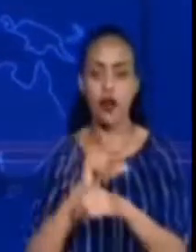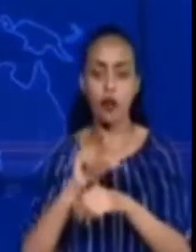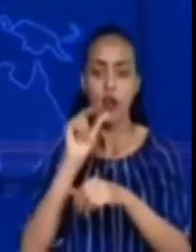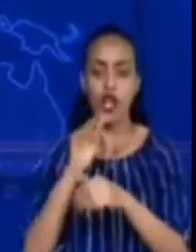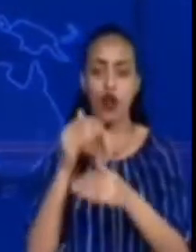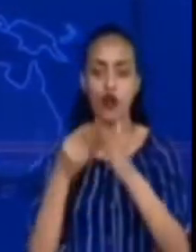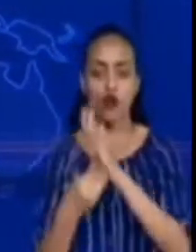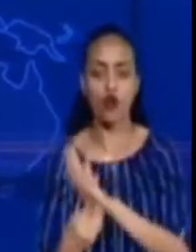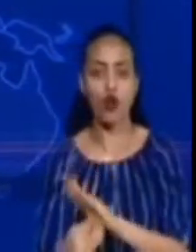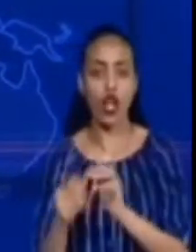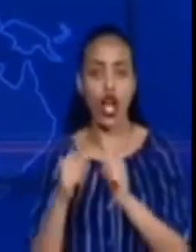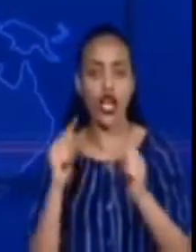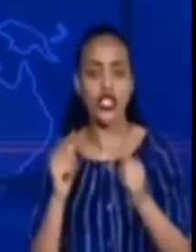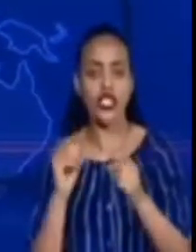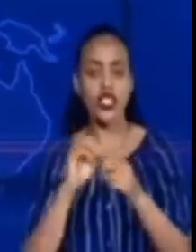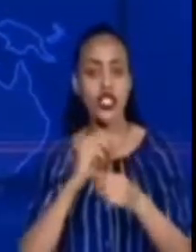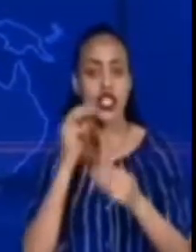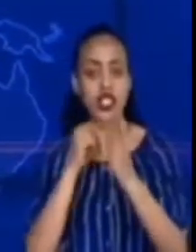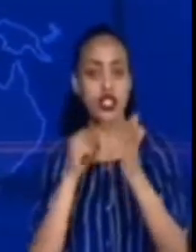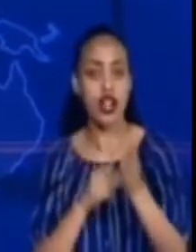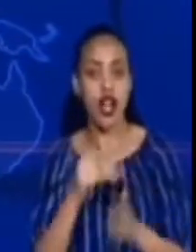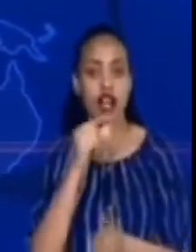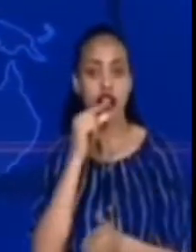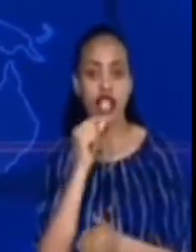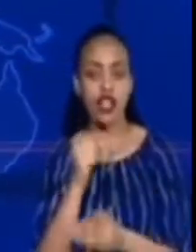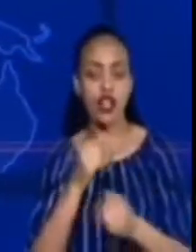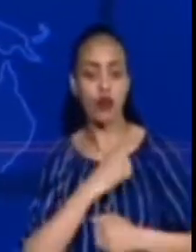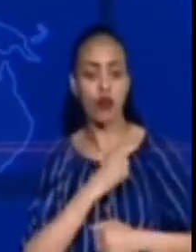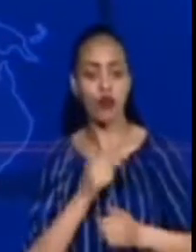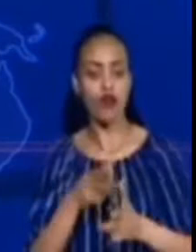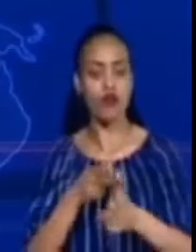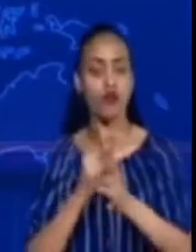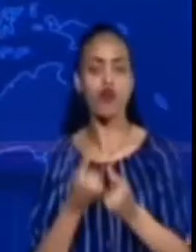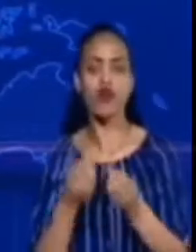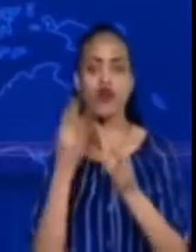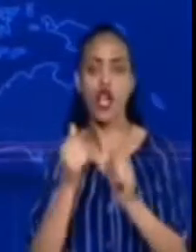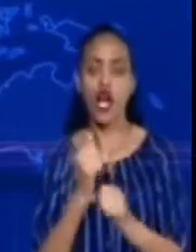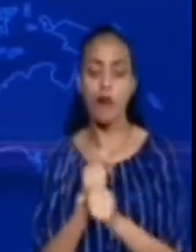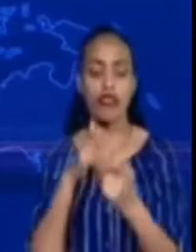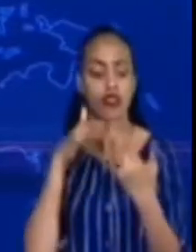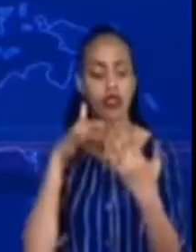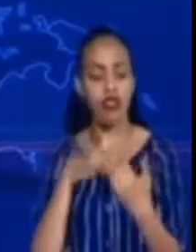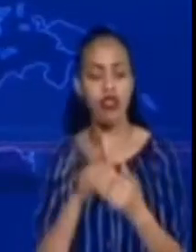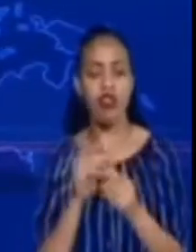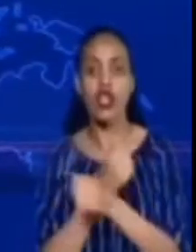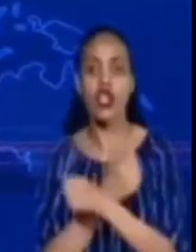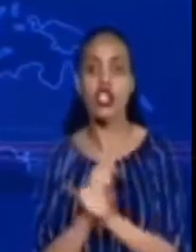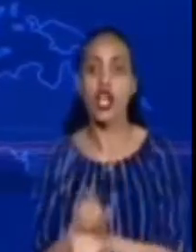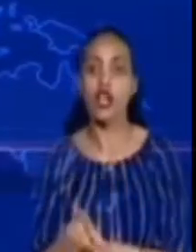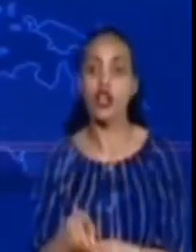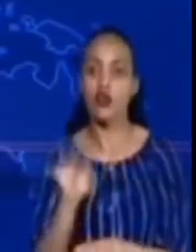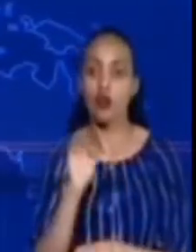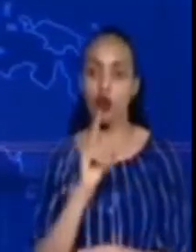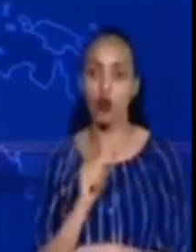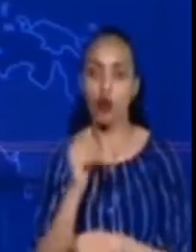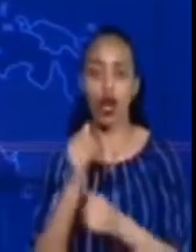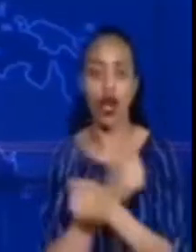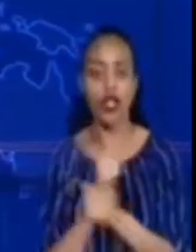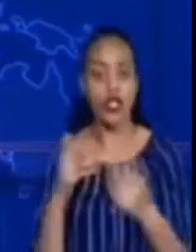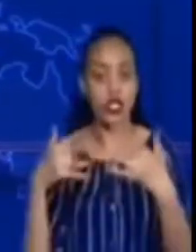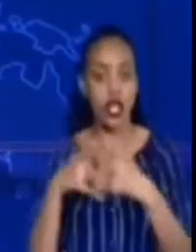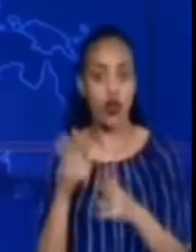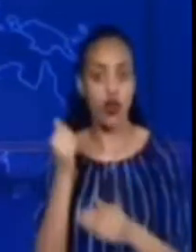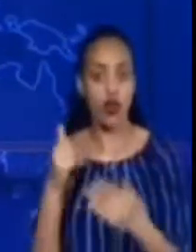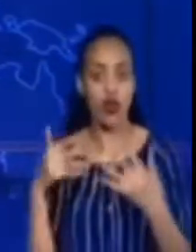አለመሆኗ ሳባ የምትባል ያልተፈጠረች ማግዳ የምትባል ኢየሩሳሌም ሄዳ